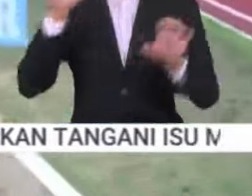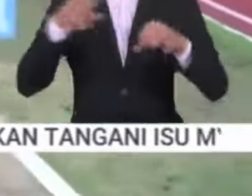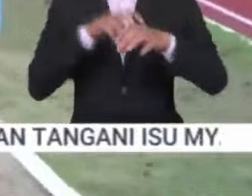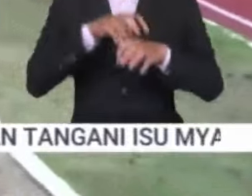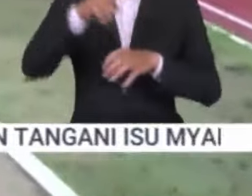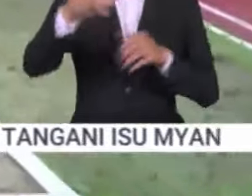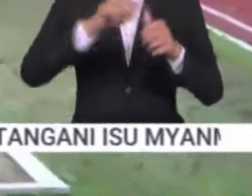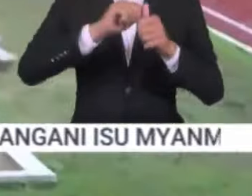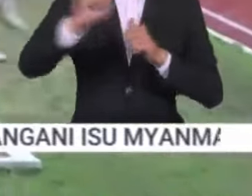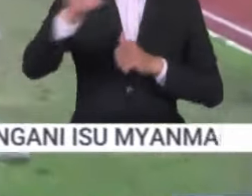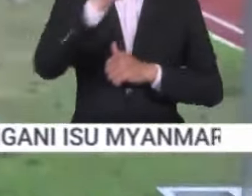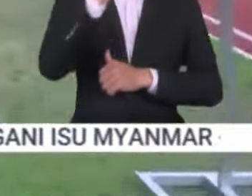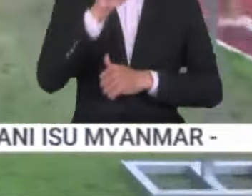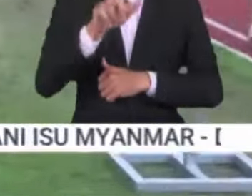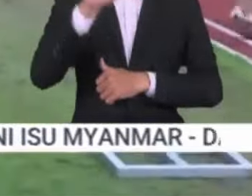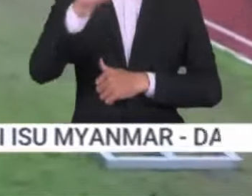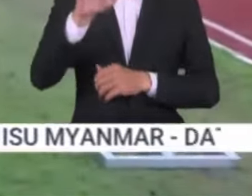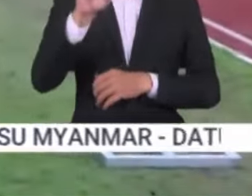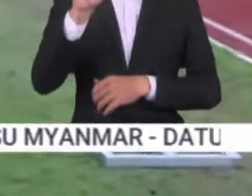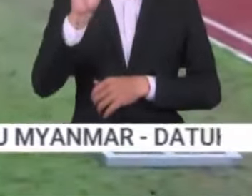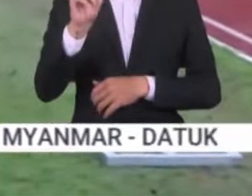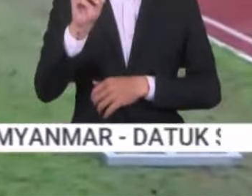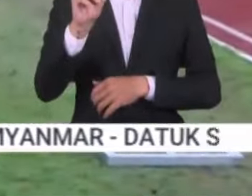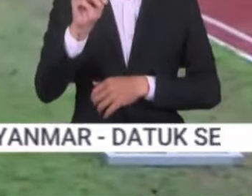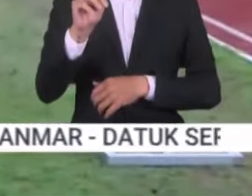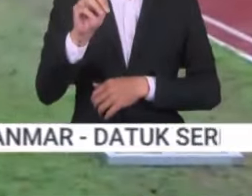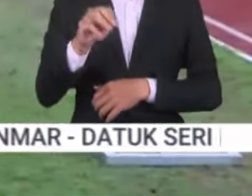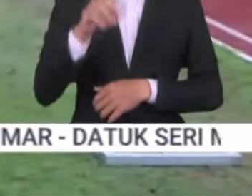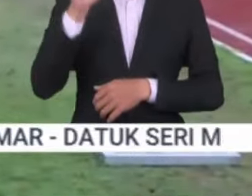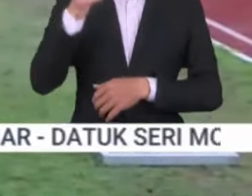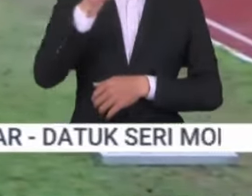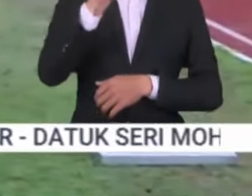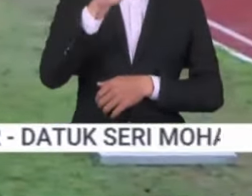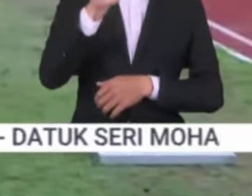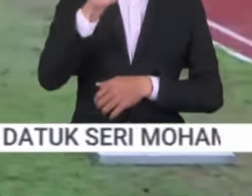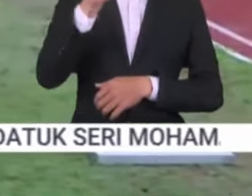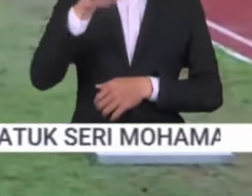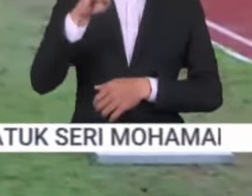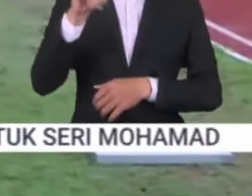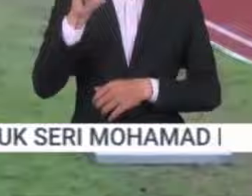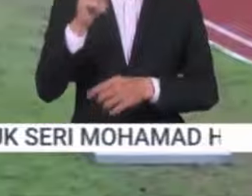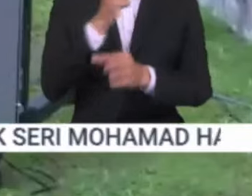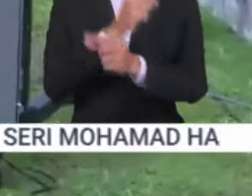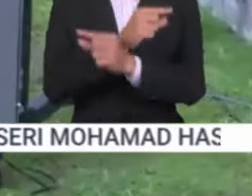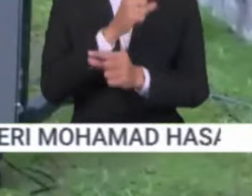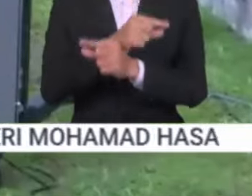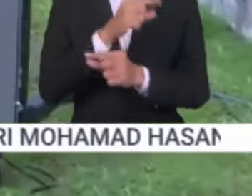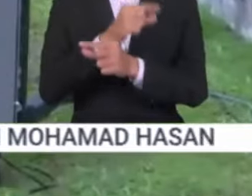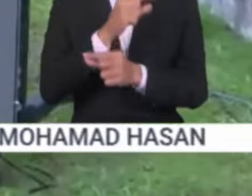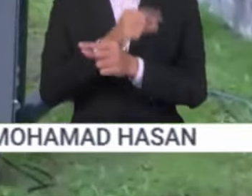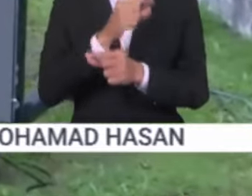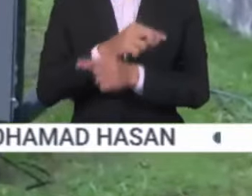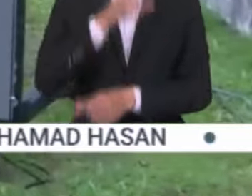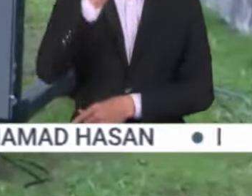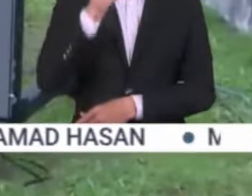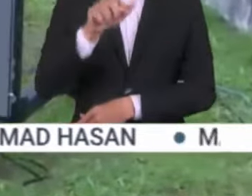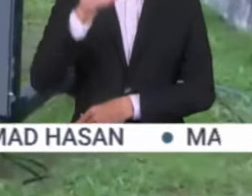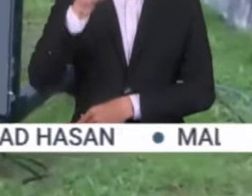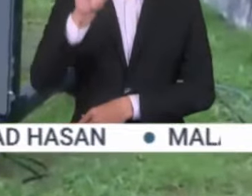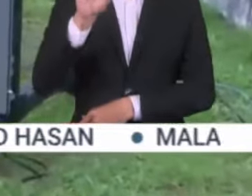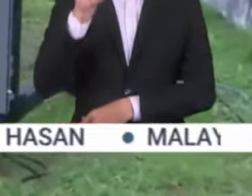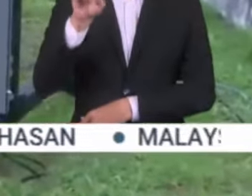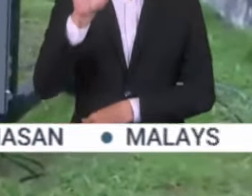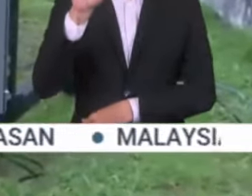lompatan sejauh 4.30 meter. Muhammad Sazwan Rosdi meraih gangsa selepas membuat lompatan sejauh